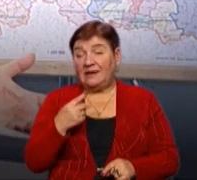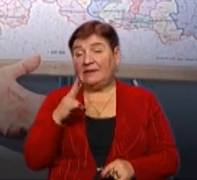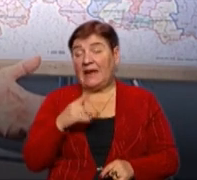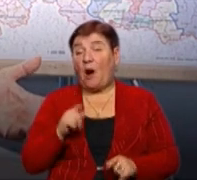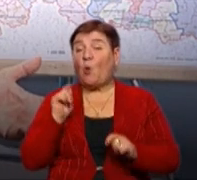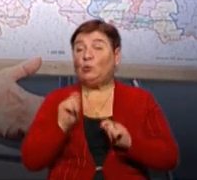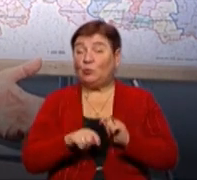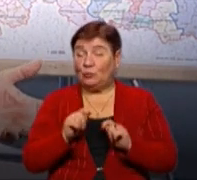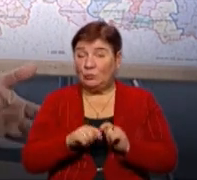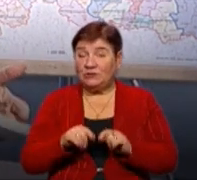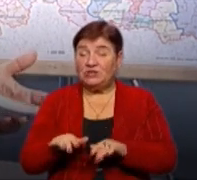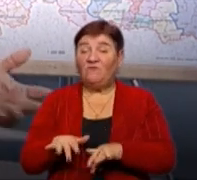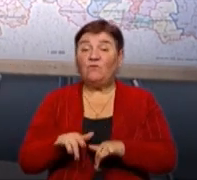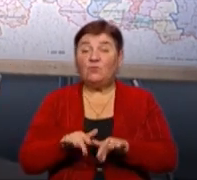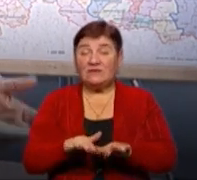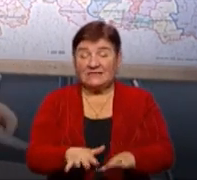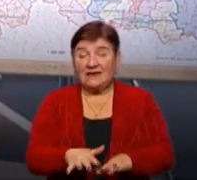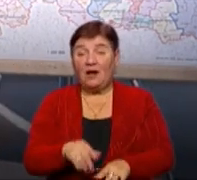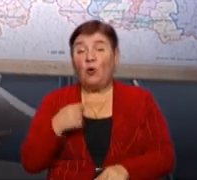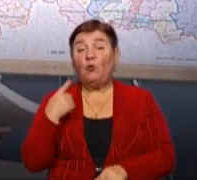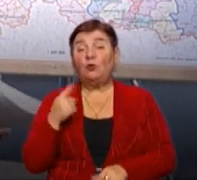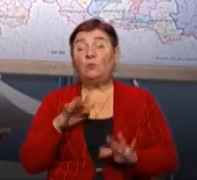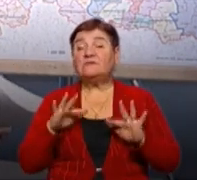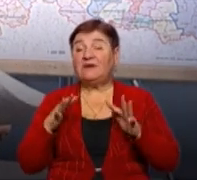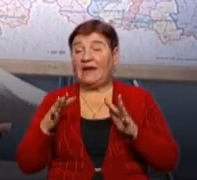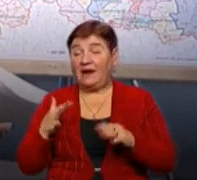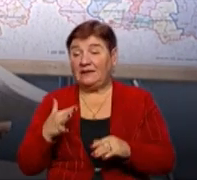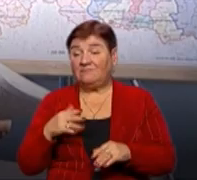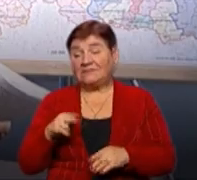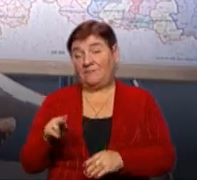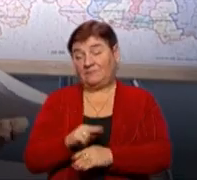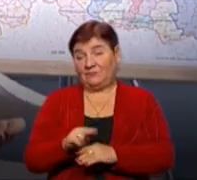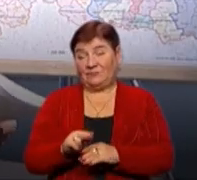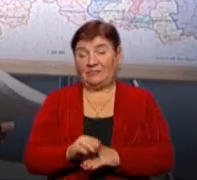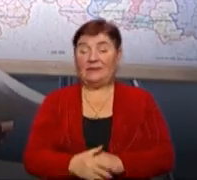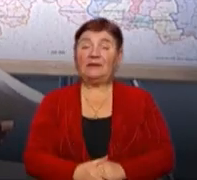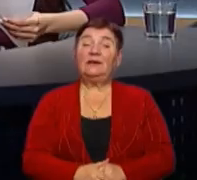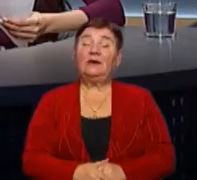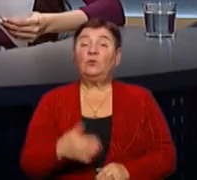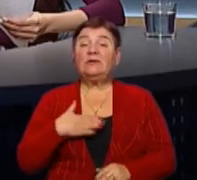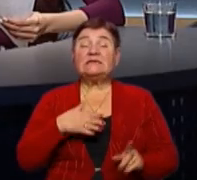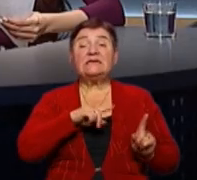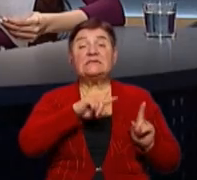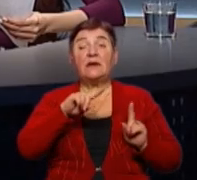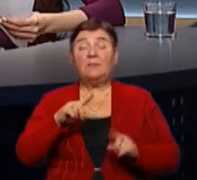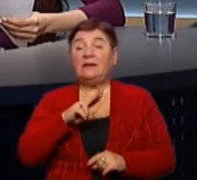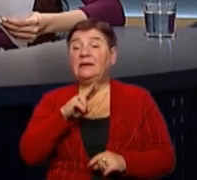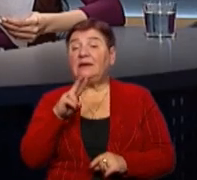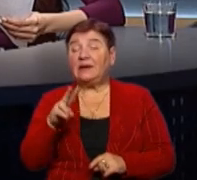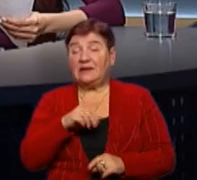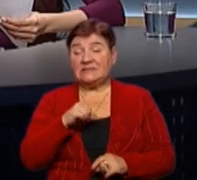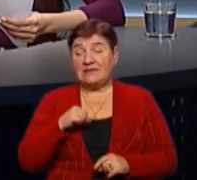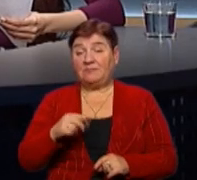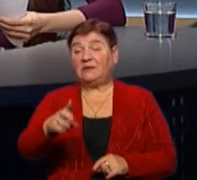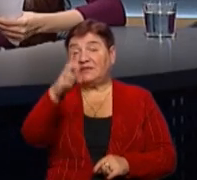на контролюючі функції, це в одному з варіантів, навіть це префектури. А у нас на Закарпатті яких саме